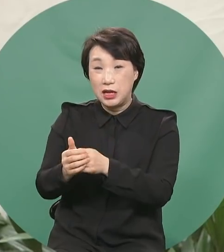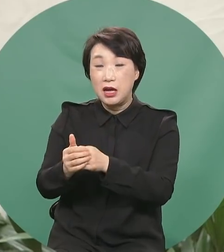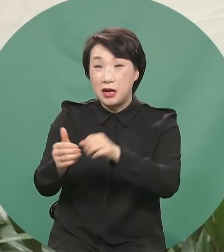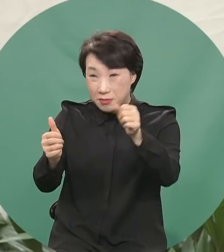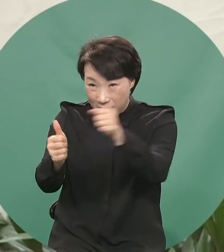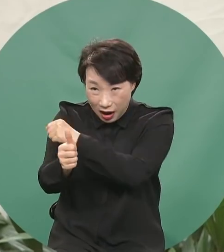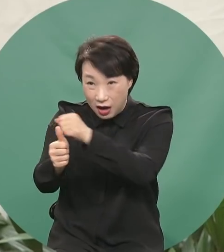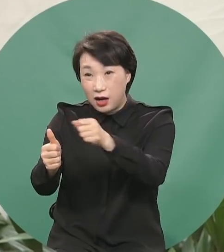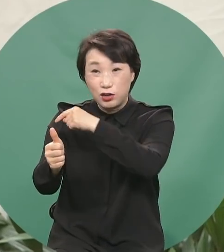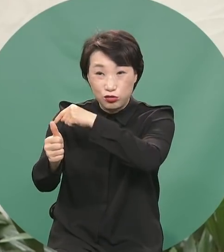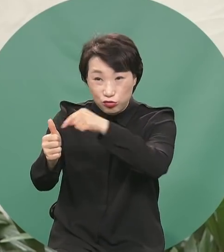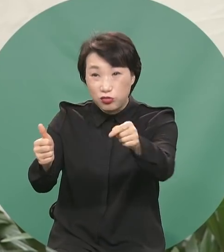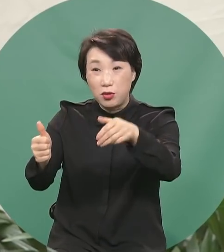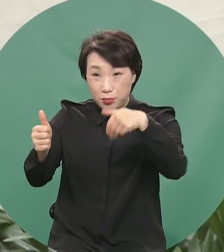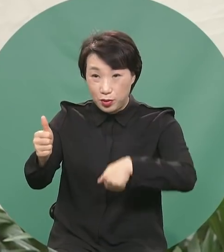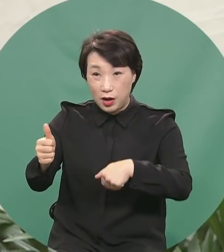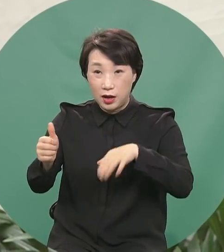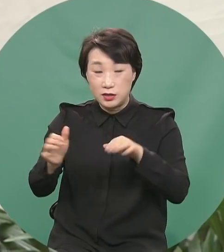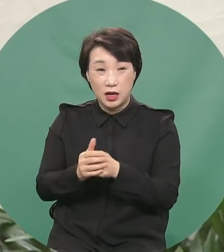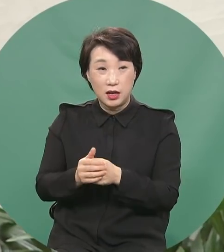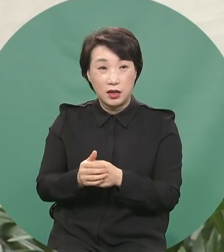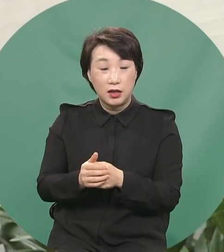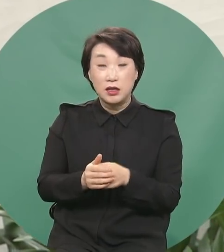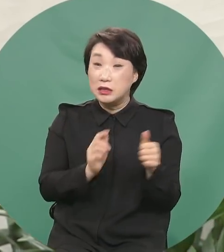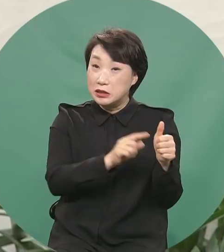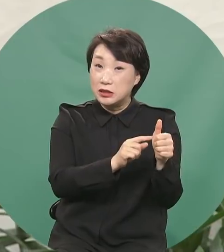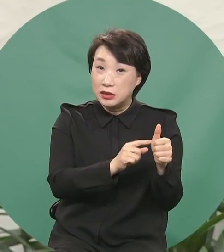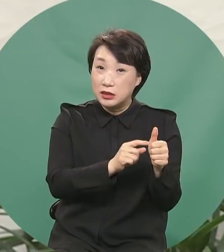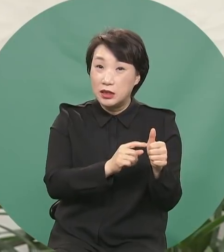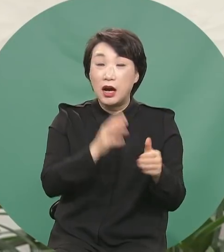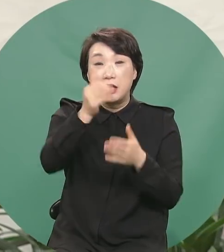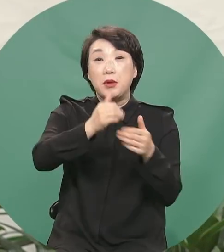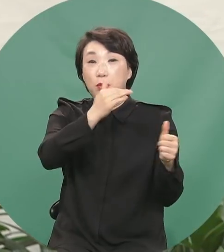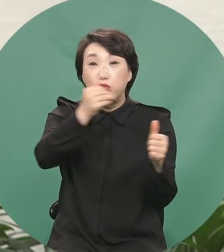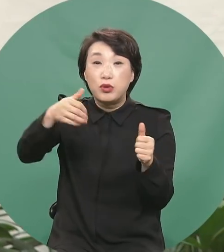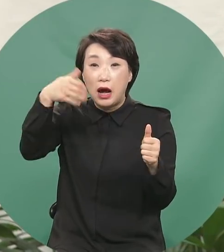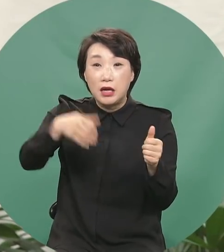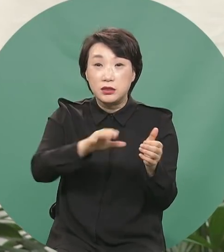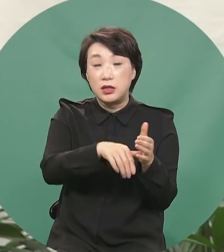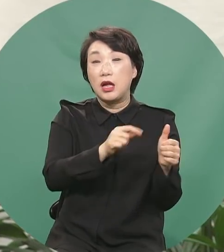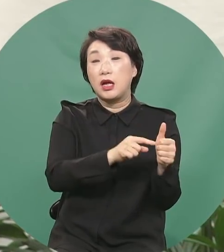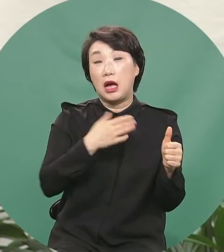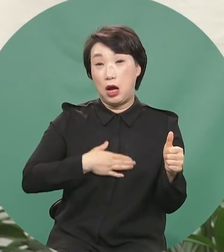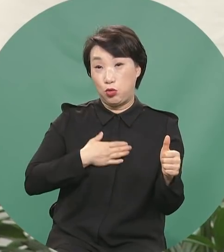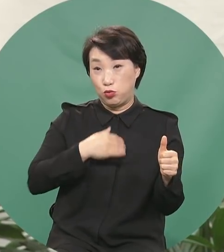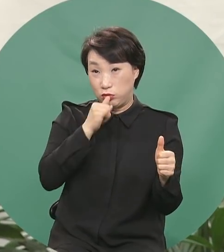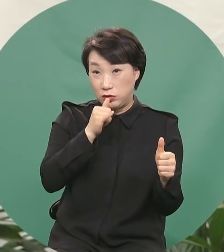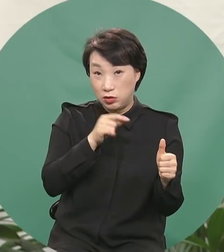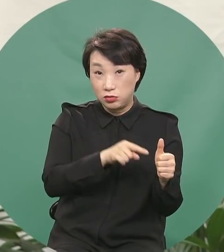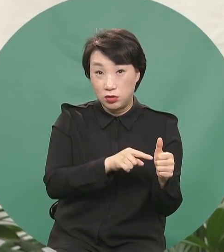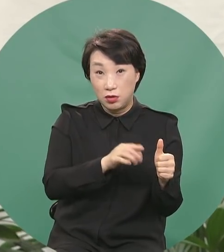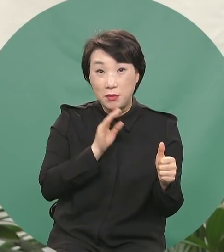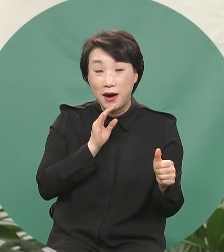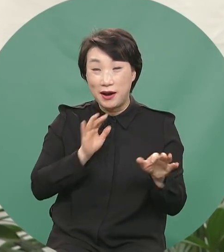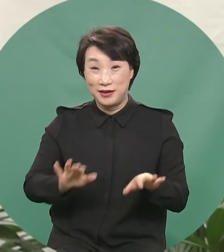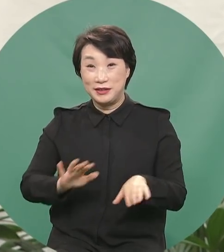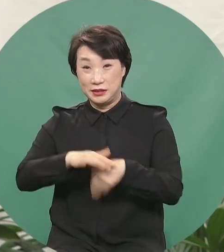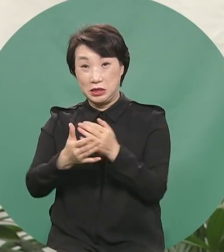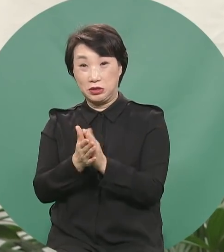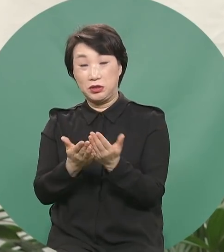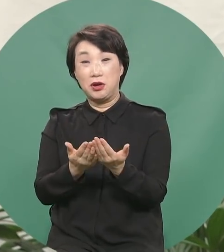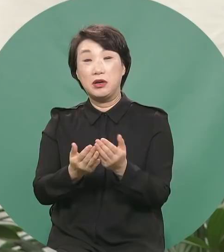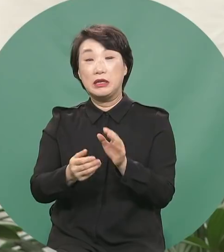확실하게 그는 주님 부르심을 잊기 전에 그렇게 깨달았습니다. 이사야서